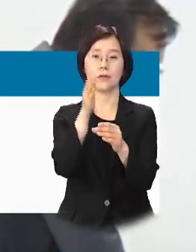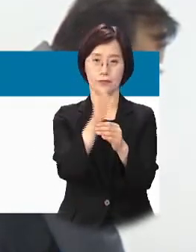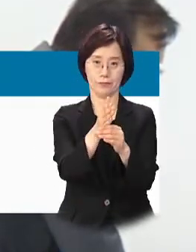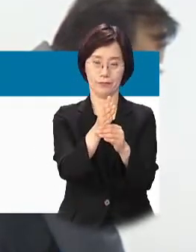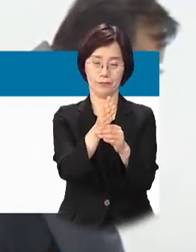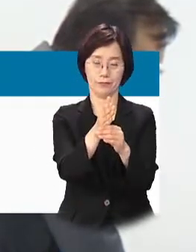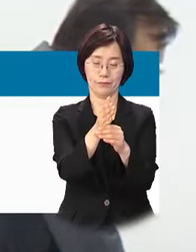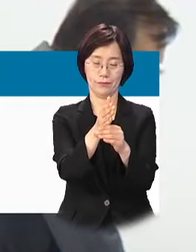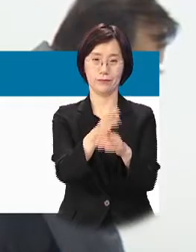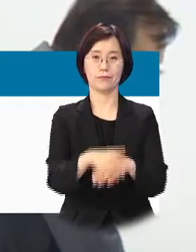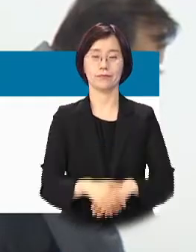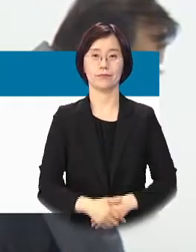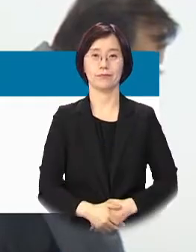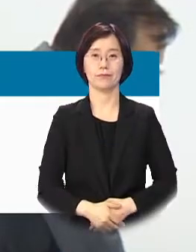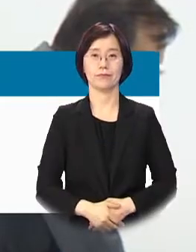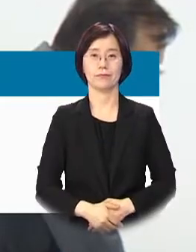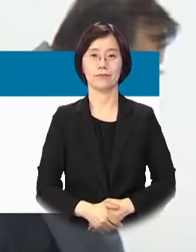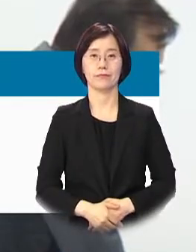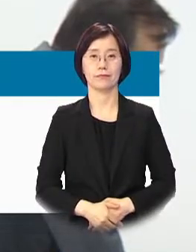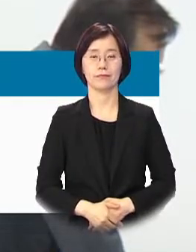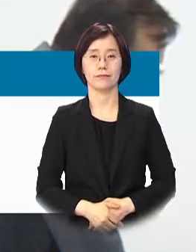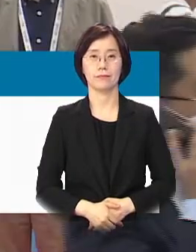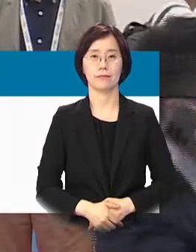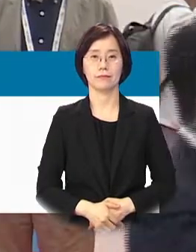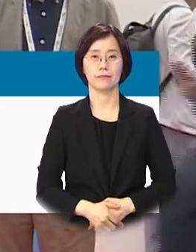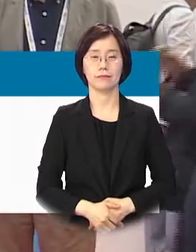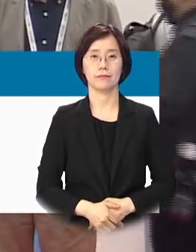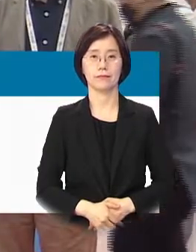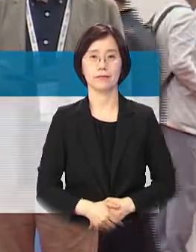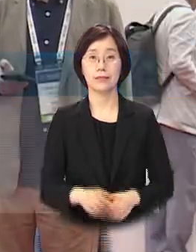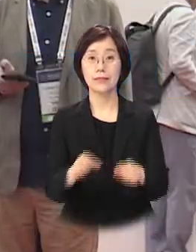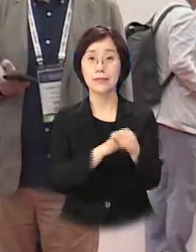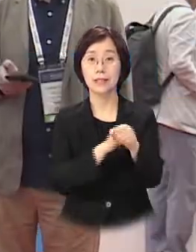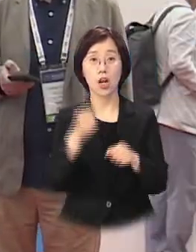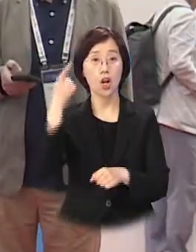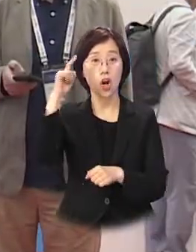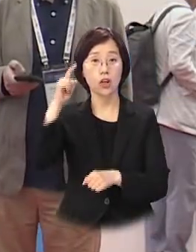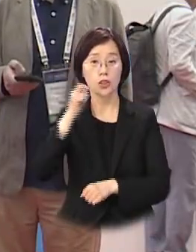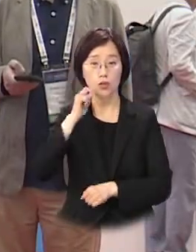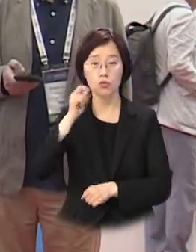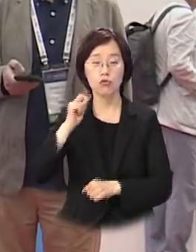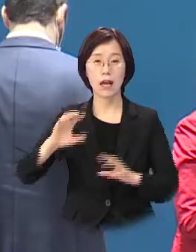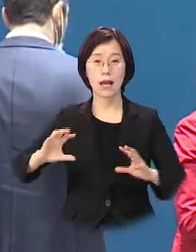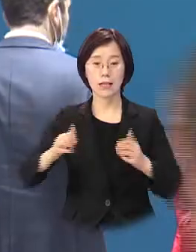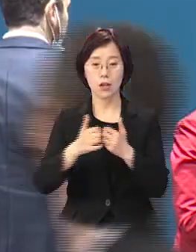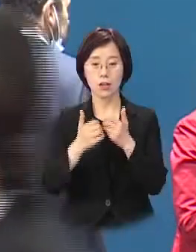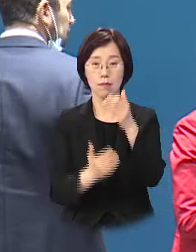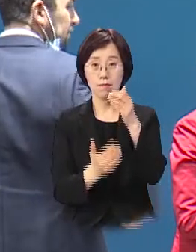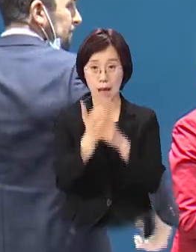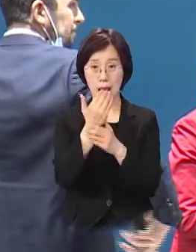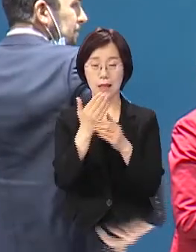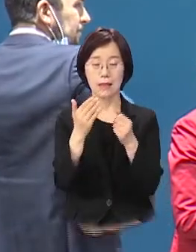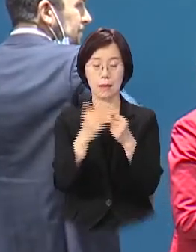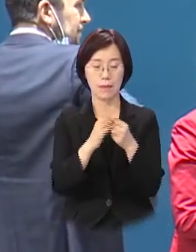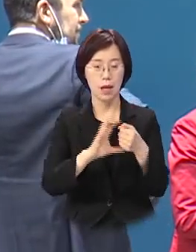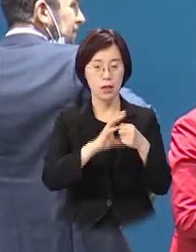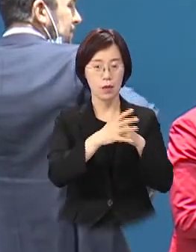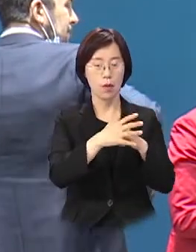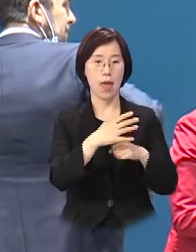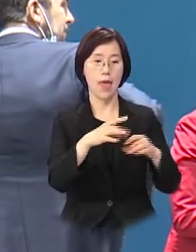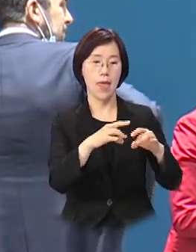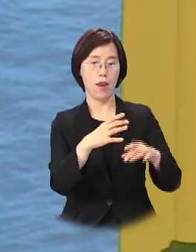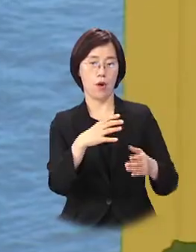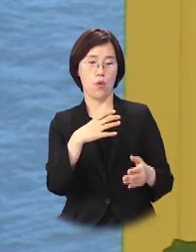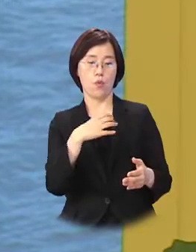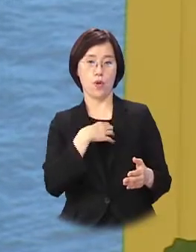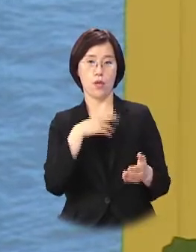forward to continuing and developing new businesses. 특히 러시아 우크라이나 전쟁으로 불거진 글로벌 에너지 위기의